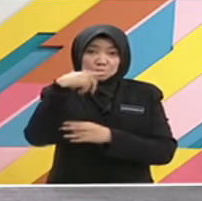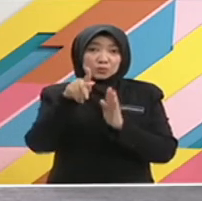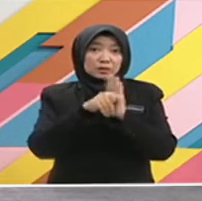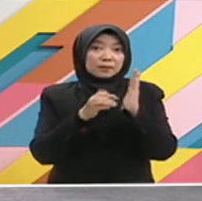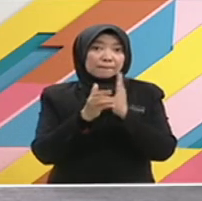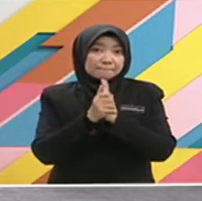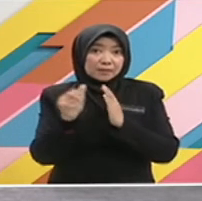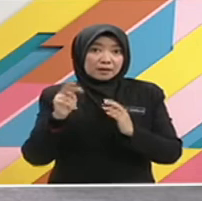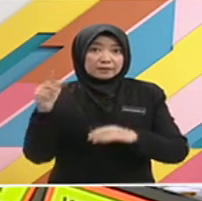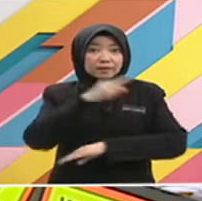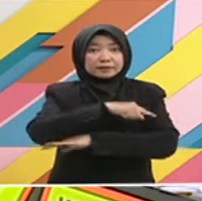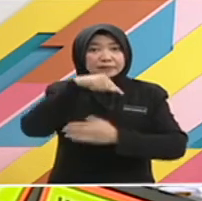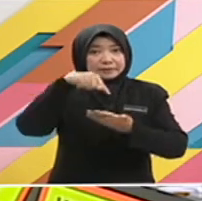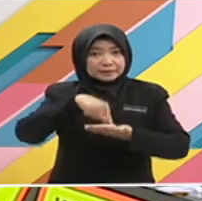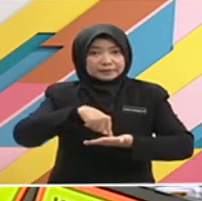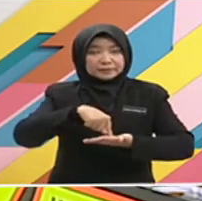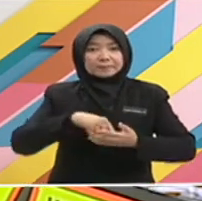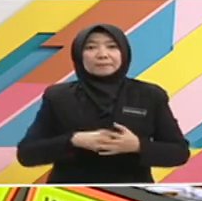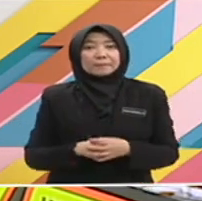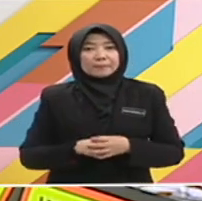kita belajar pada hari ini adalah kemahiran